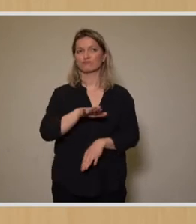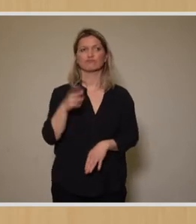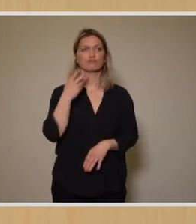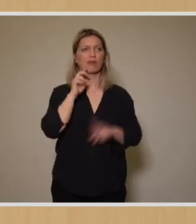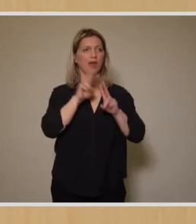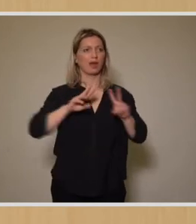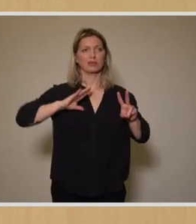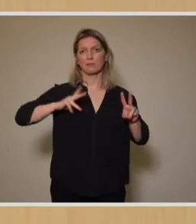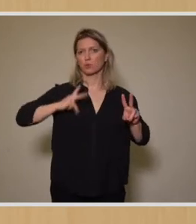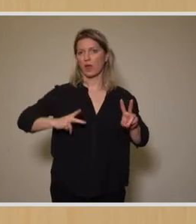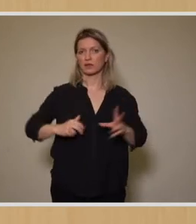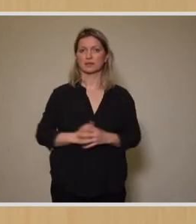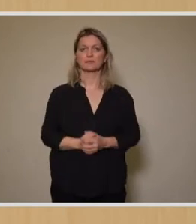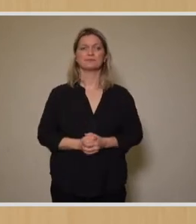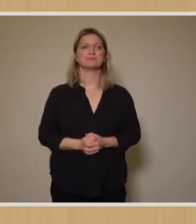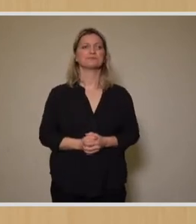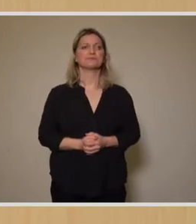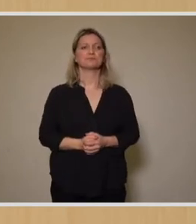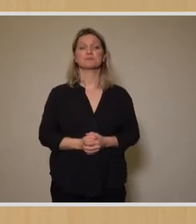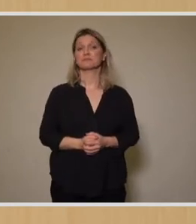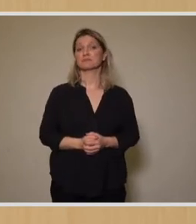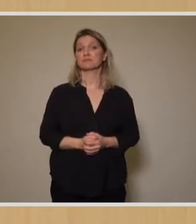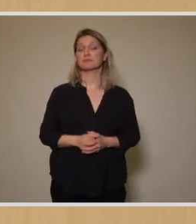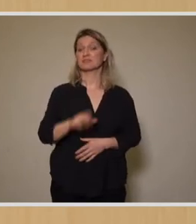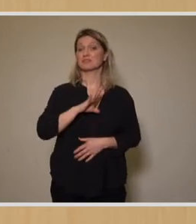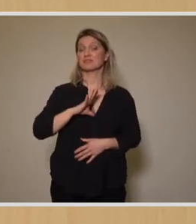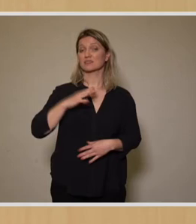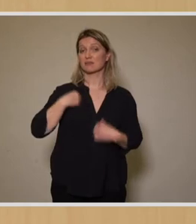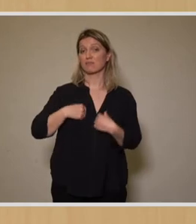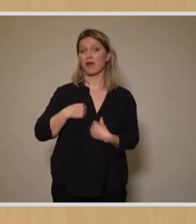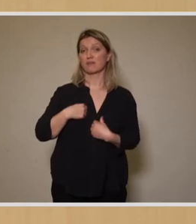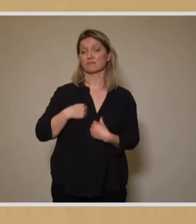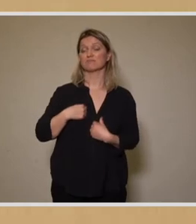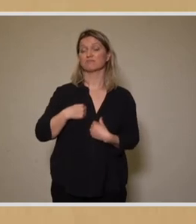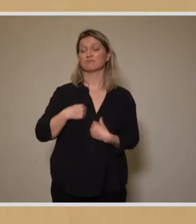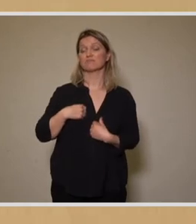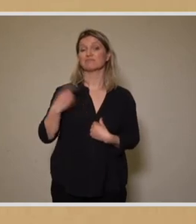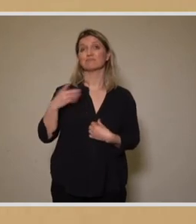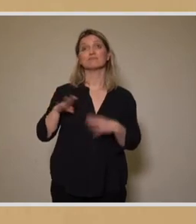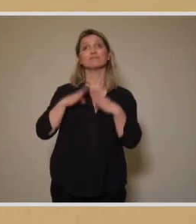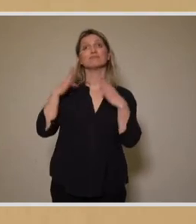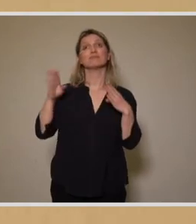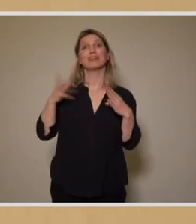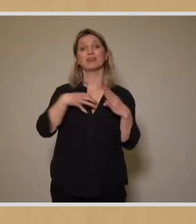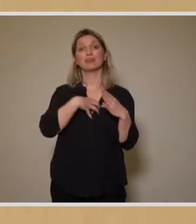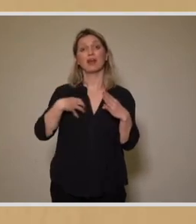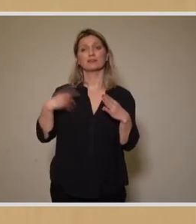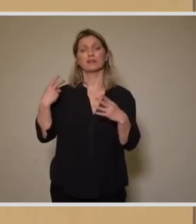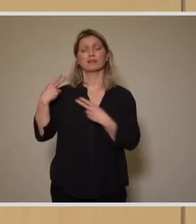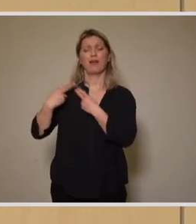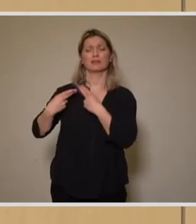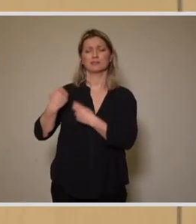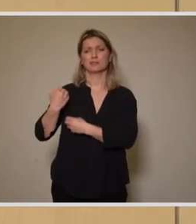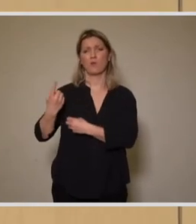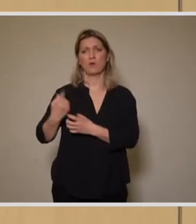sehr geehrten Damen und Herren. Das Sachsenbad gehört ohne Frage zu den traditionsreichsten Gebäuden in Dresden. Und viele,